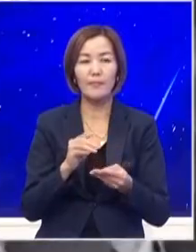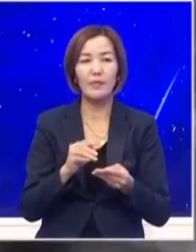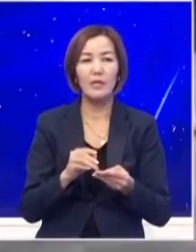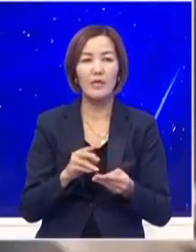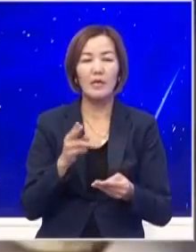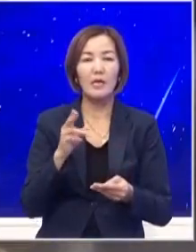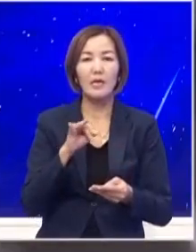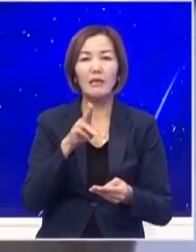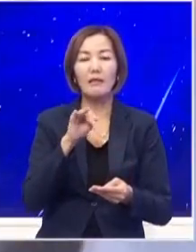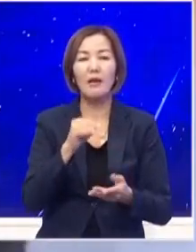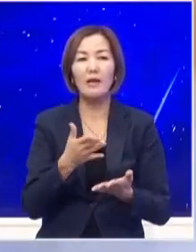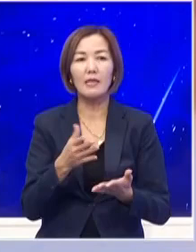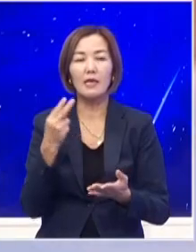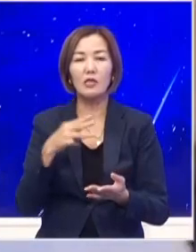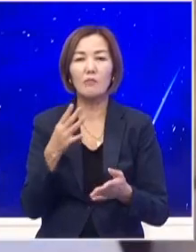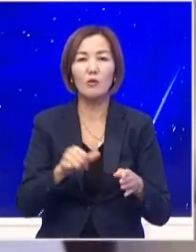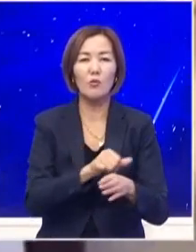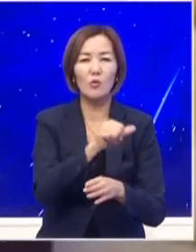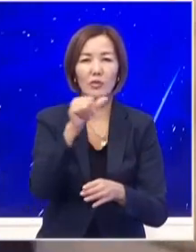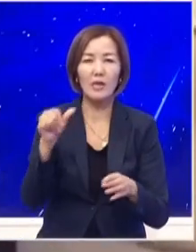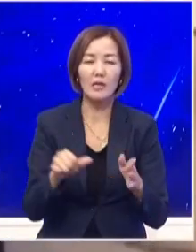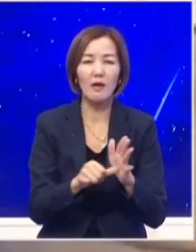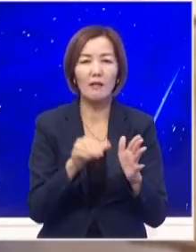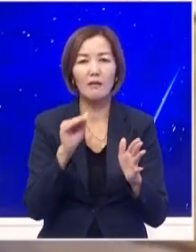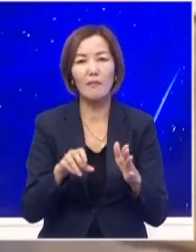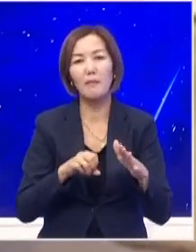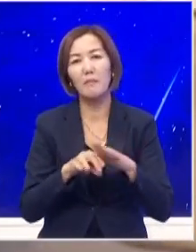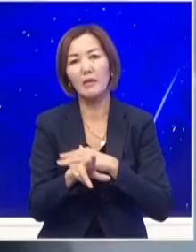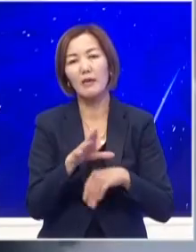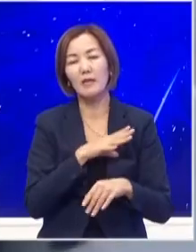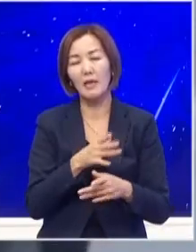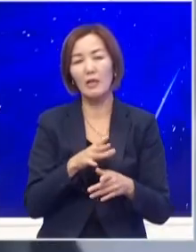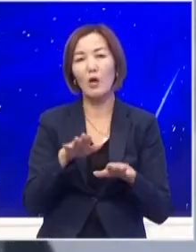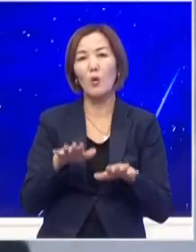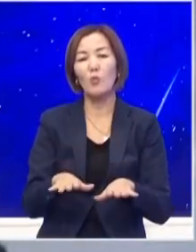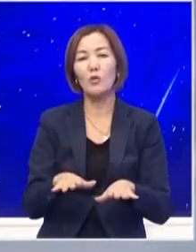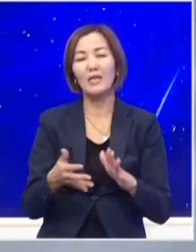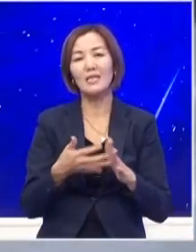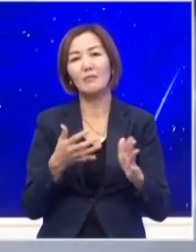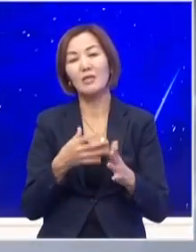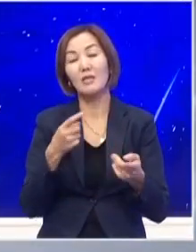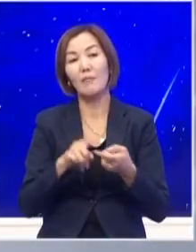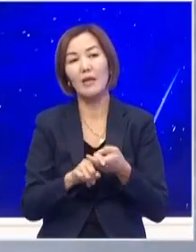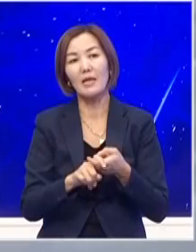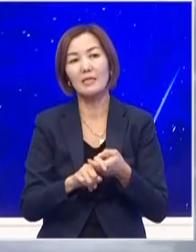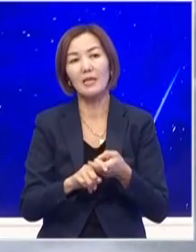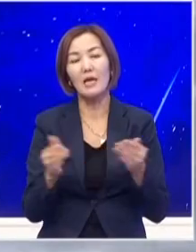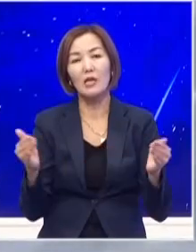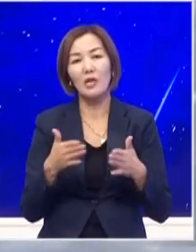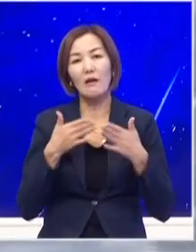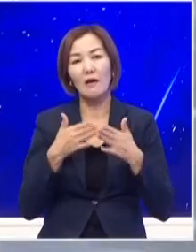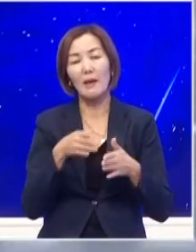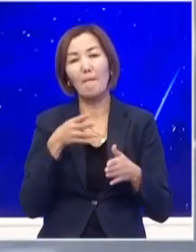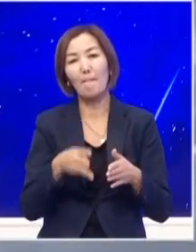Италияның Лампедуза аралында 24 сағат ішінде 6000-ға жуық мигрант келді. Орналастыратын жердің тапшылығына байланысты шағын қайықтармен